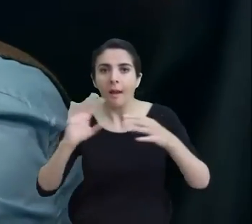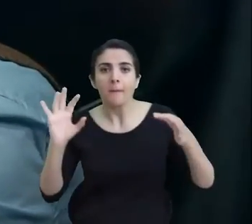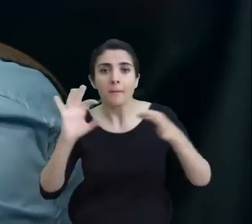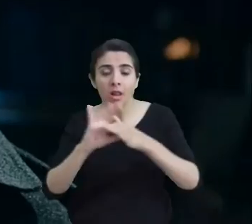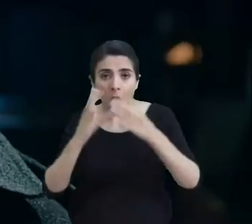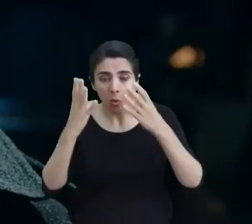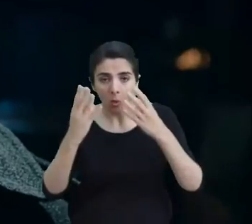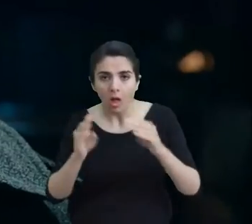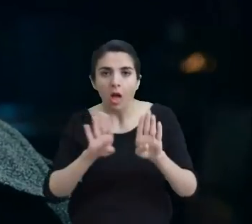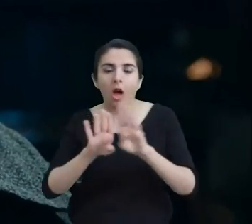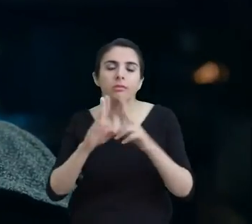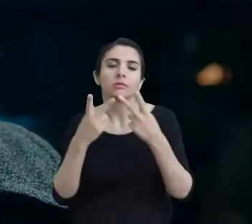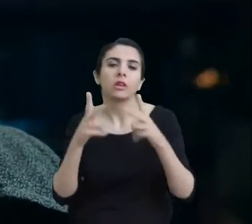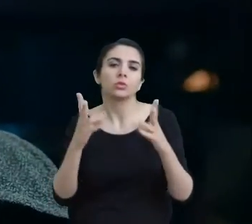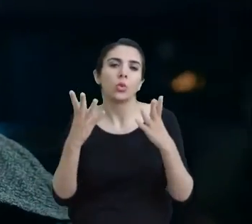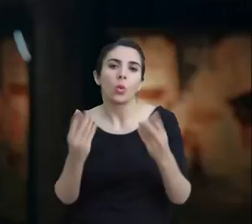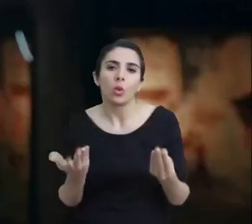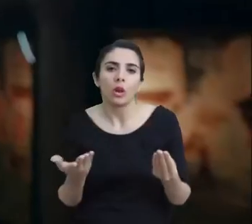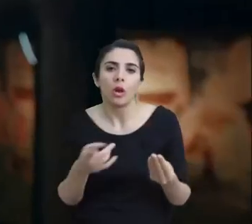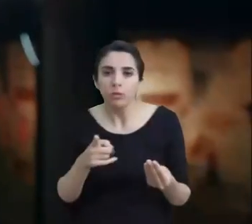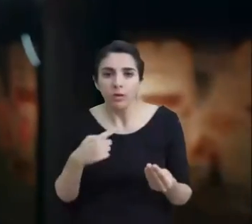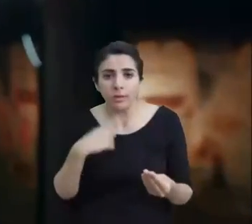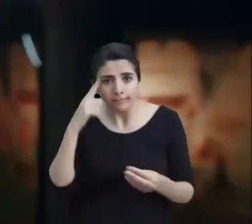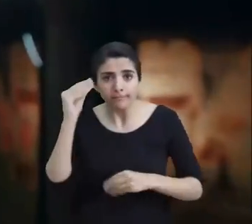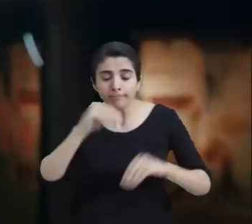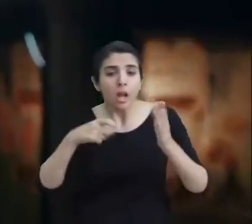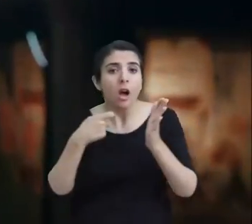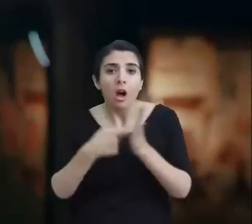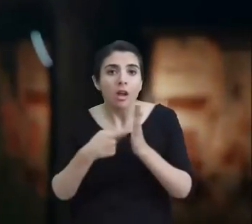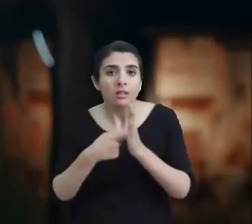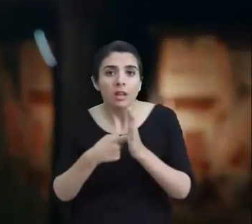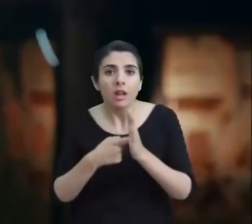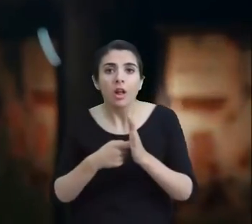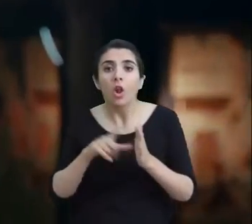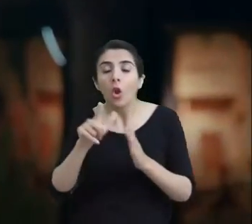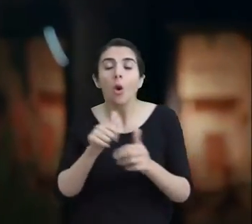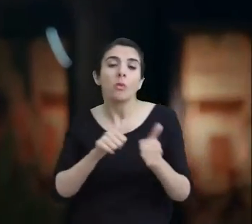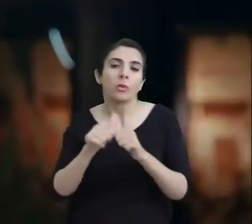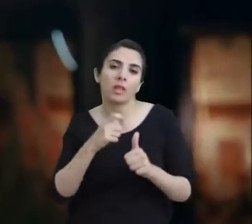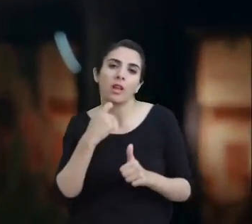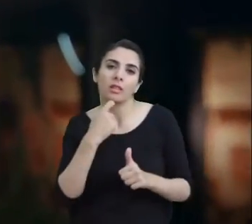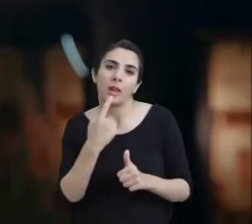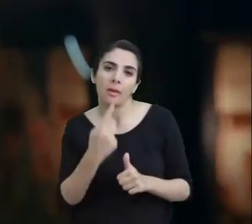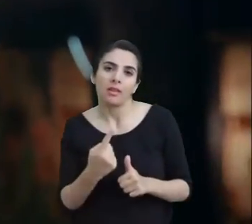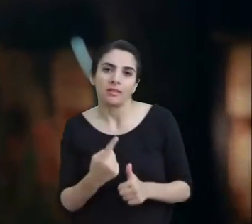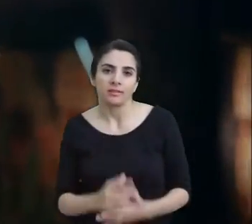akımının etkisiyle de kapı açılıyor. Bu icadımın adı da Le Automatik.